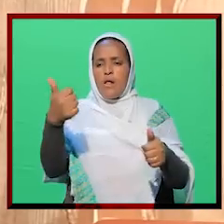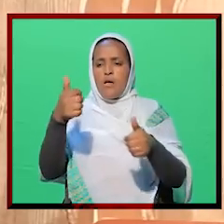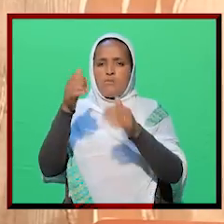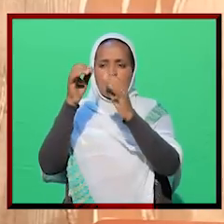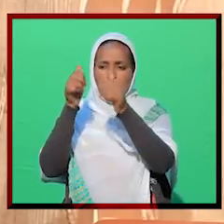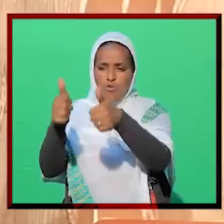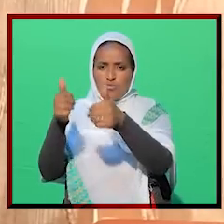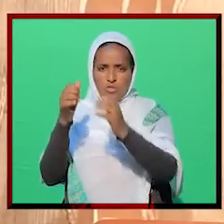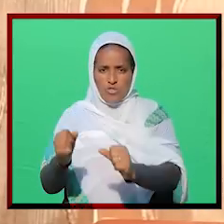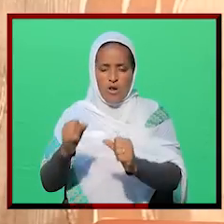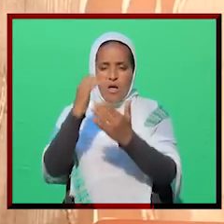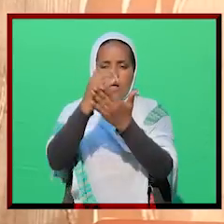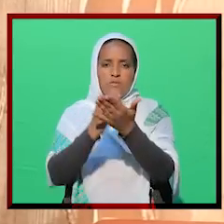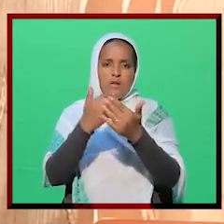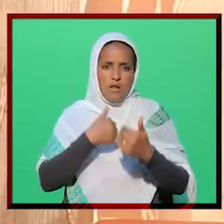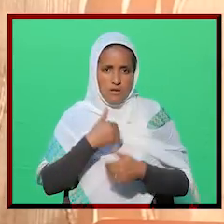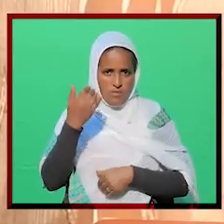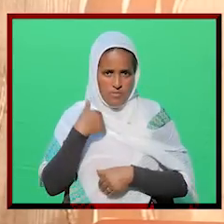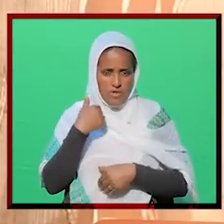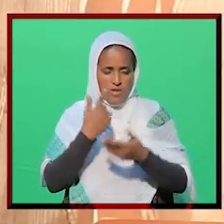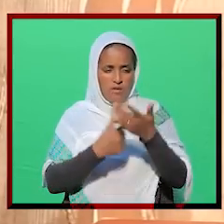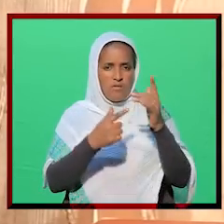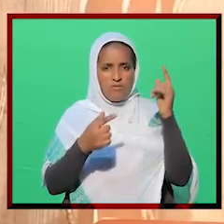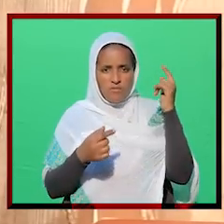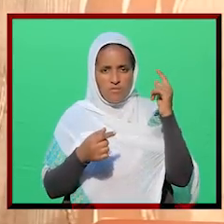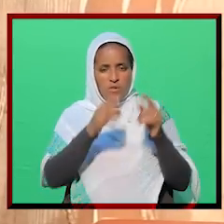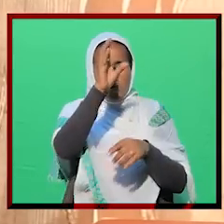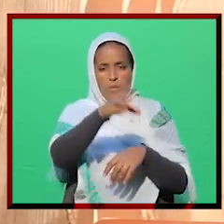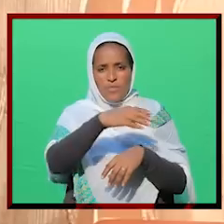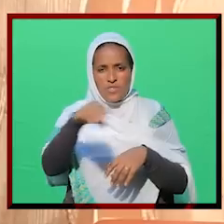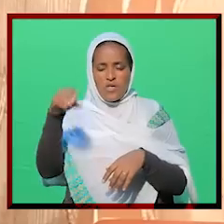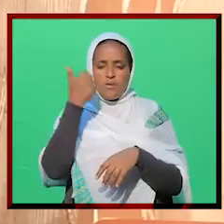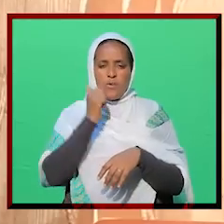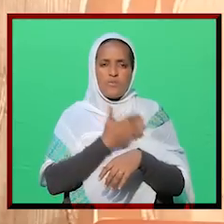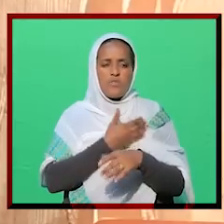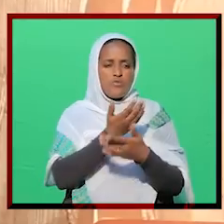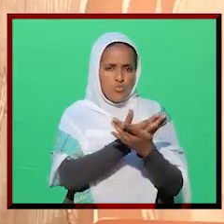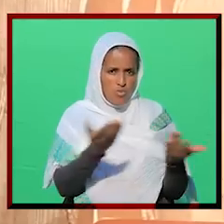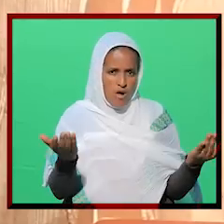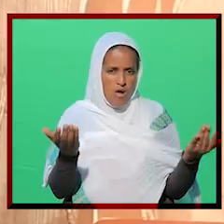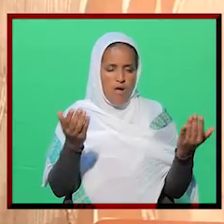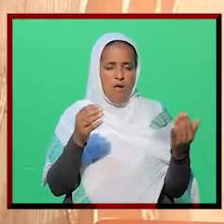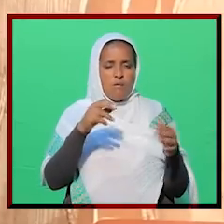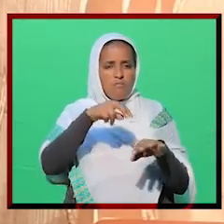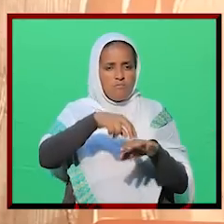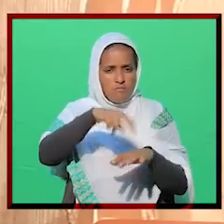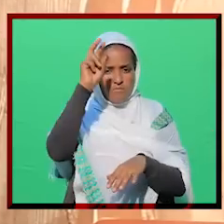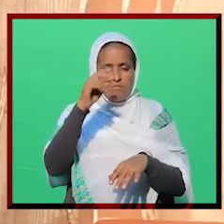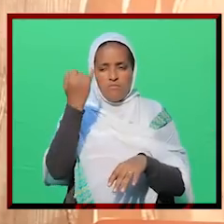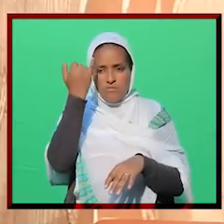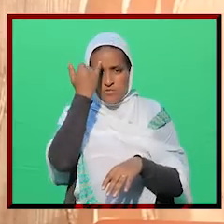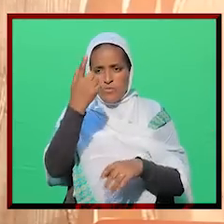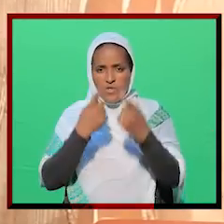በርግጥ የኢትዮጵያ ቤተክርስቲያን ሊቃውንት በስፋት እንግዲህ ተከራከሩበት ብለን እናስበው